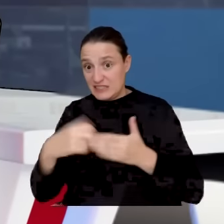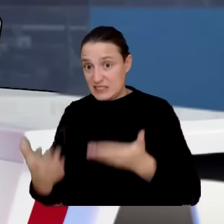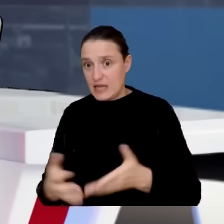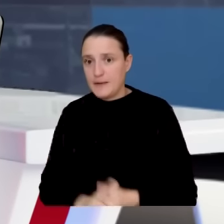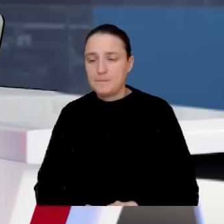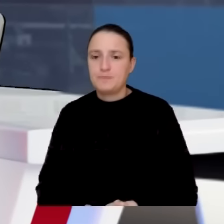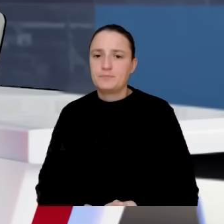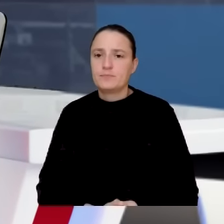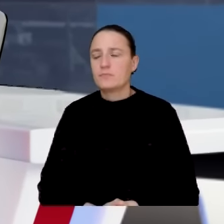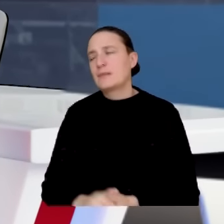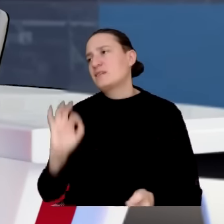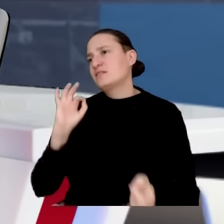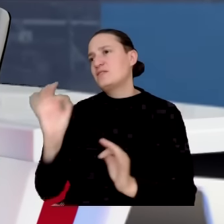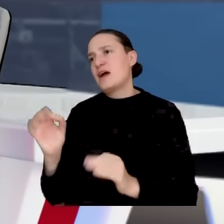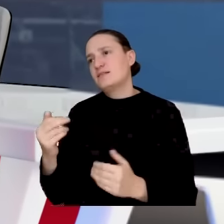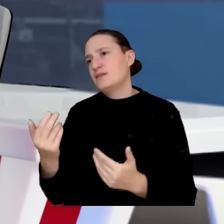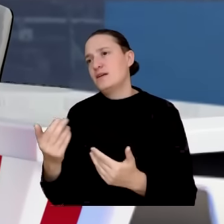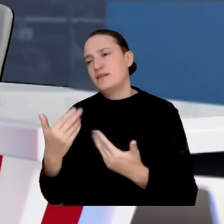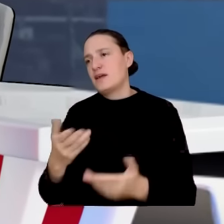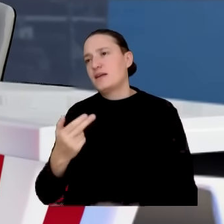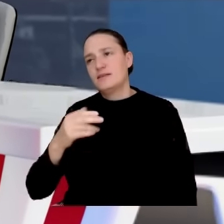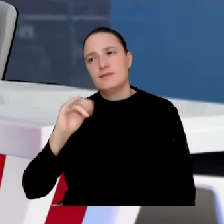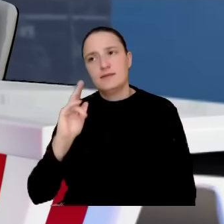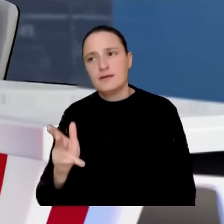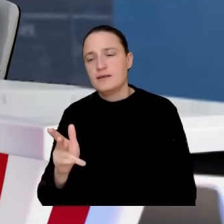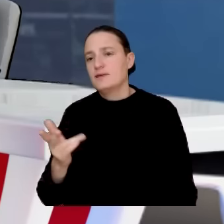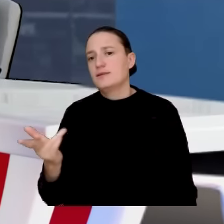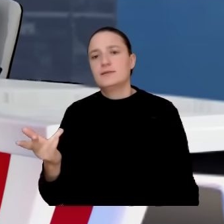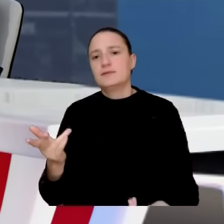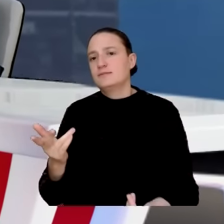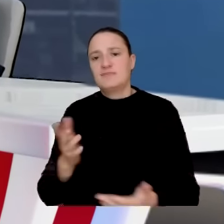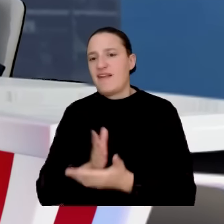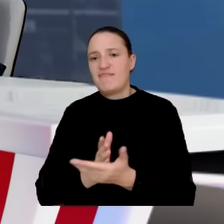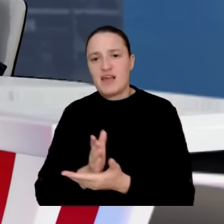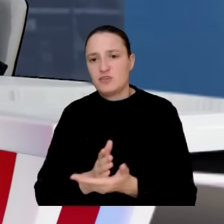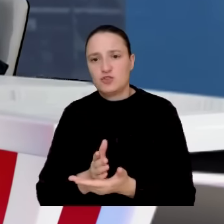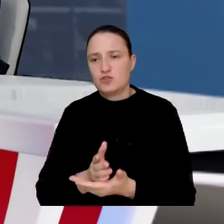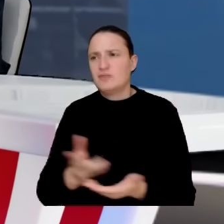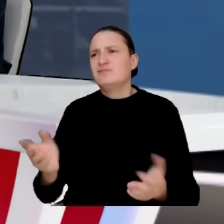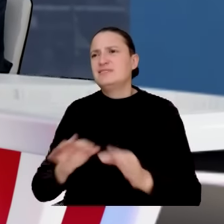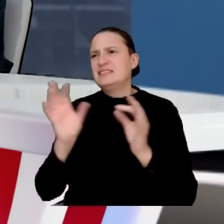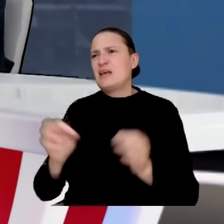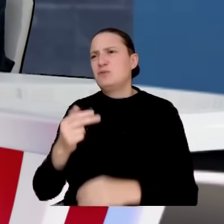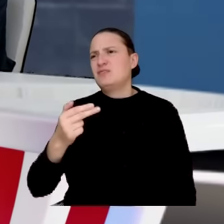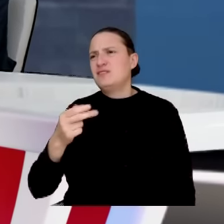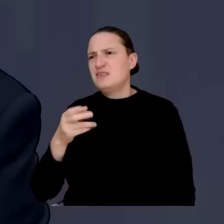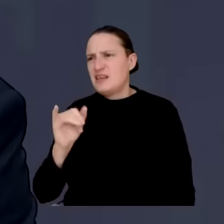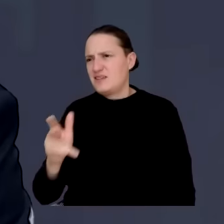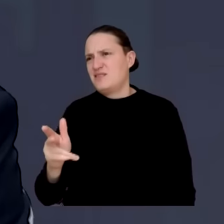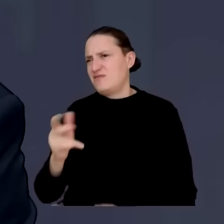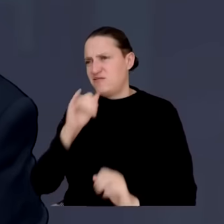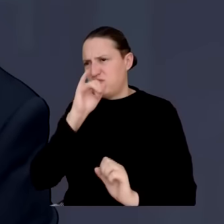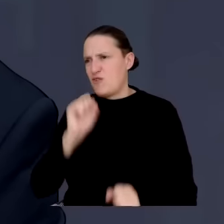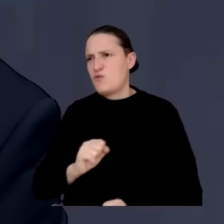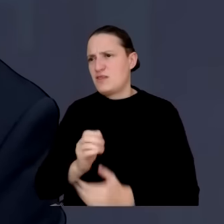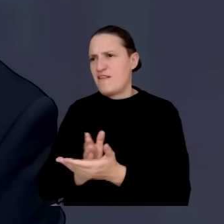dane podawane przez najwyżs najwyższą Izby Kontroli są kompletnie niewiarygodne bo dzisiaj w ogóle sama Najwyższa Izba Kontroli jest kompletnie instytucją niewiarygodną